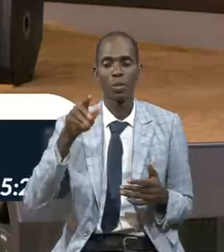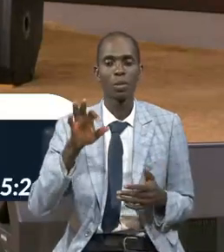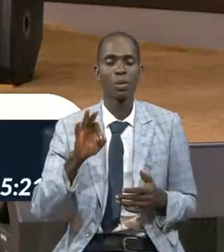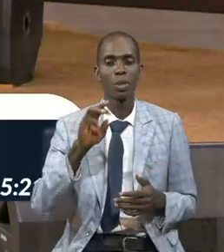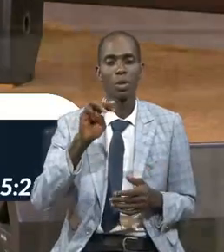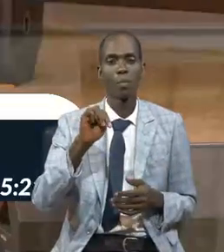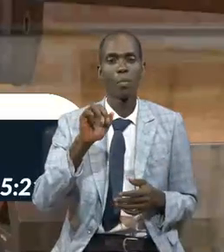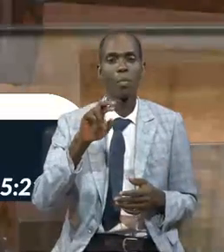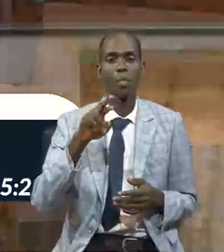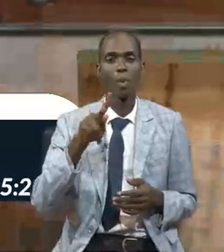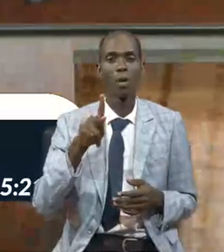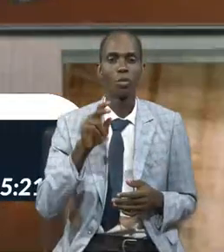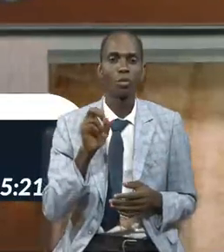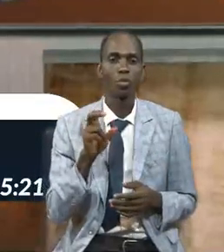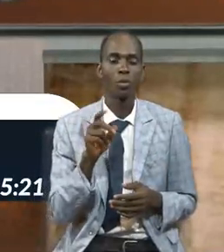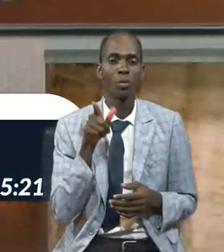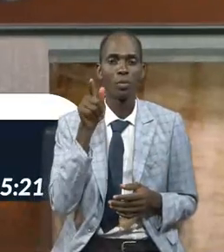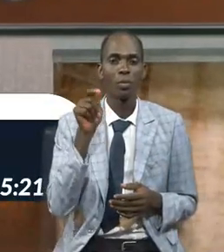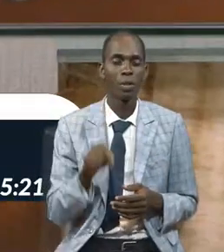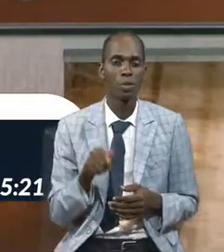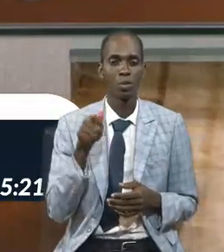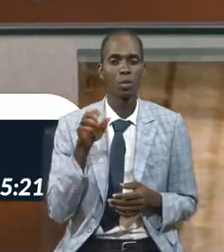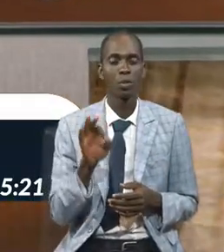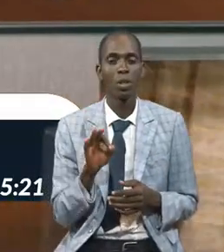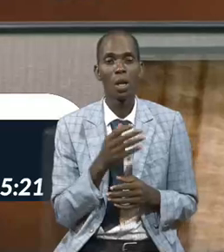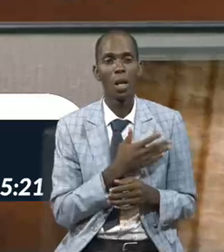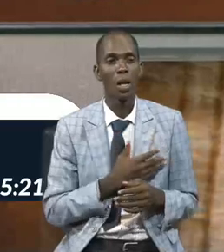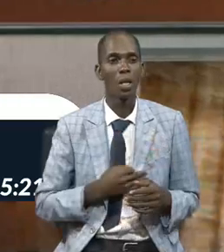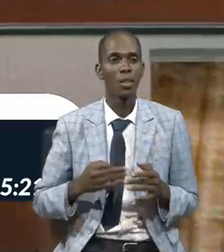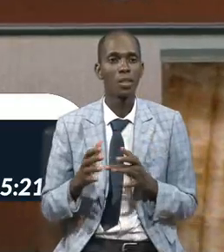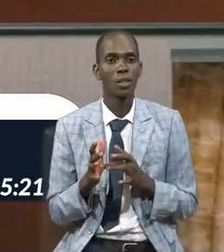verset 29. Marc 12, 29.